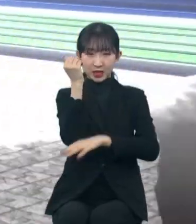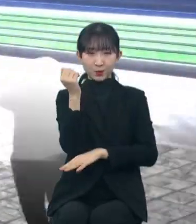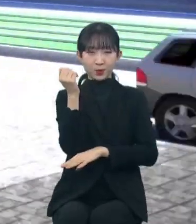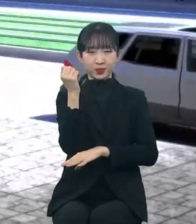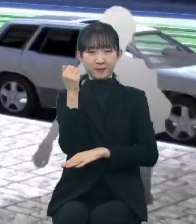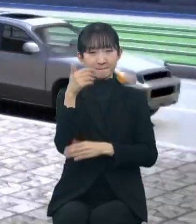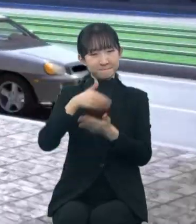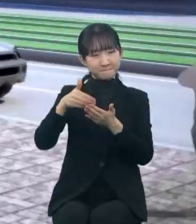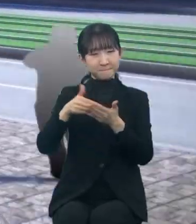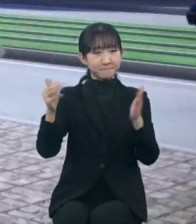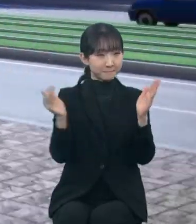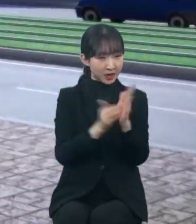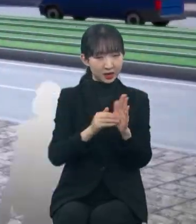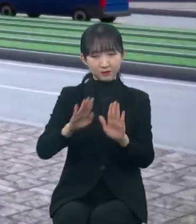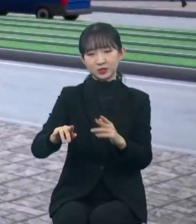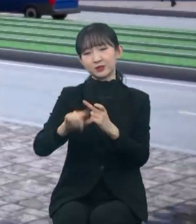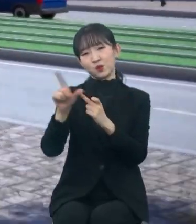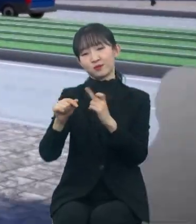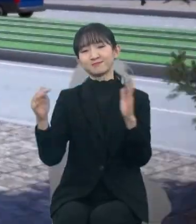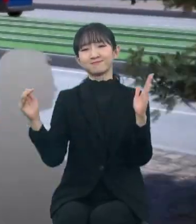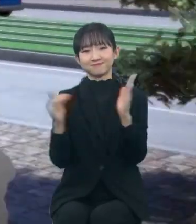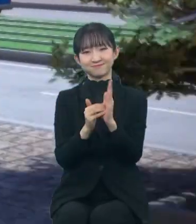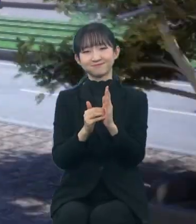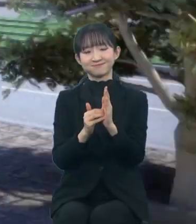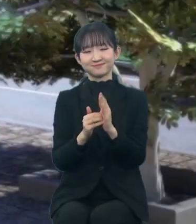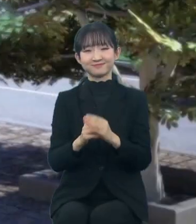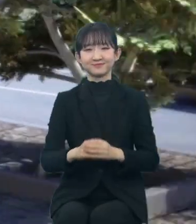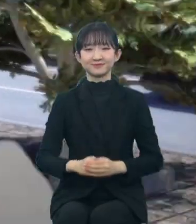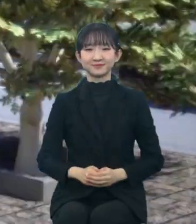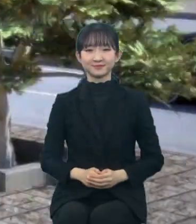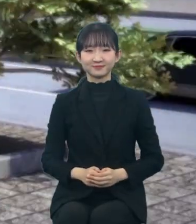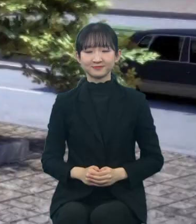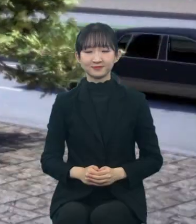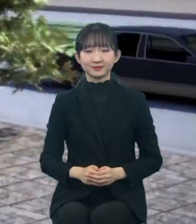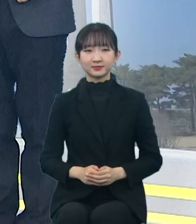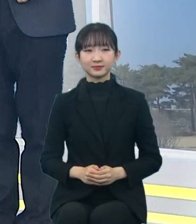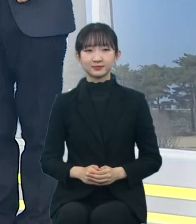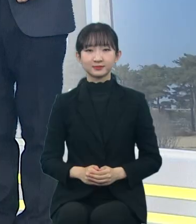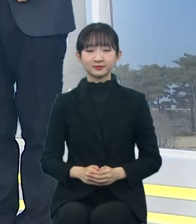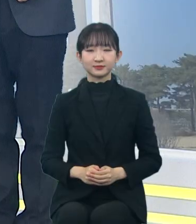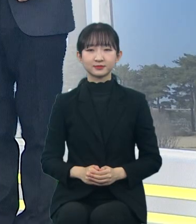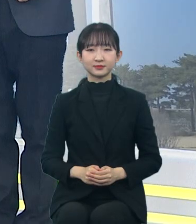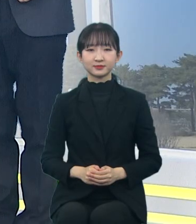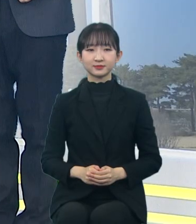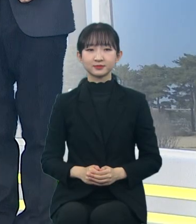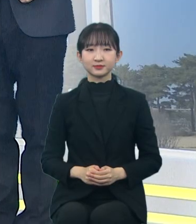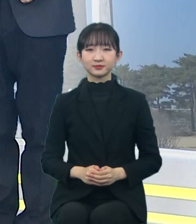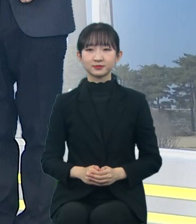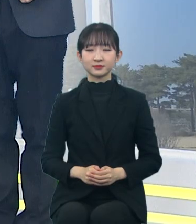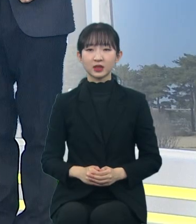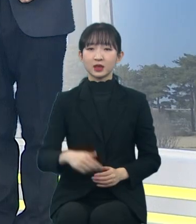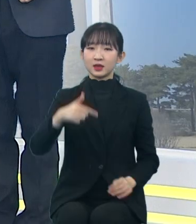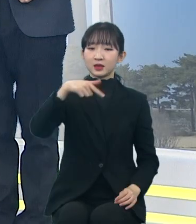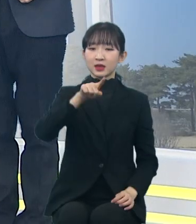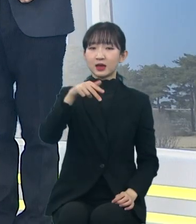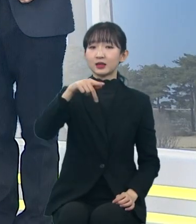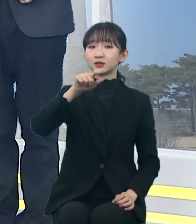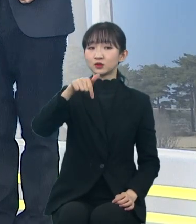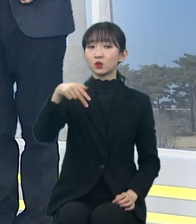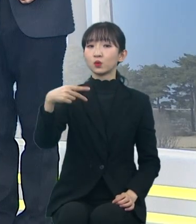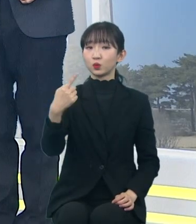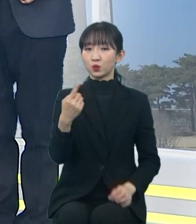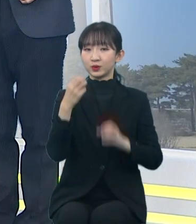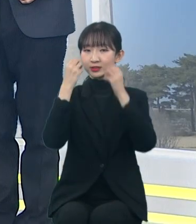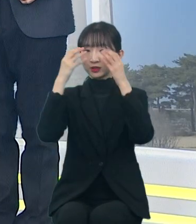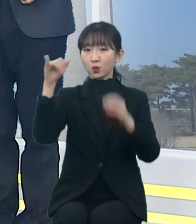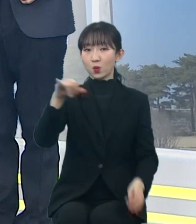마련하고 오는 12월 완료할 계획입니다. BTV 뉴스 이영구입니다. 가덕도 신공항특별법이 이달